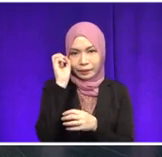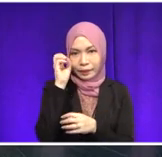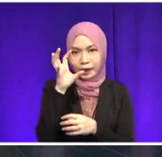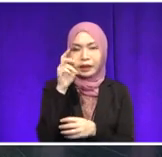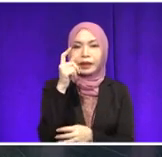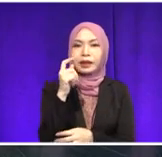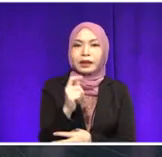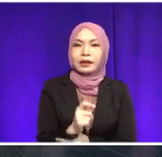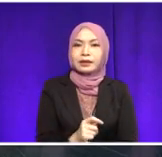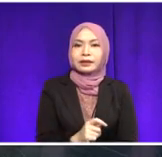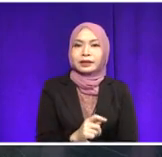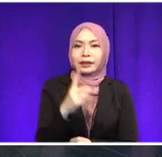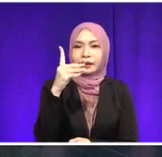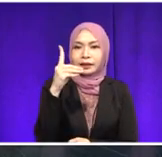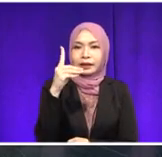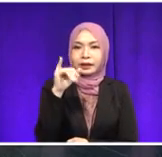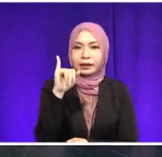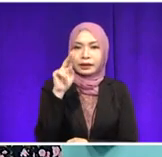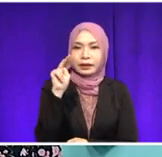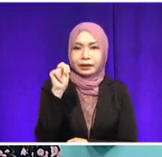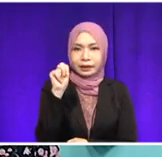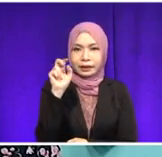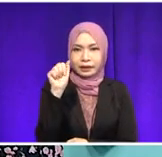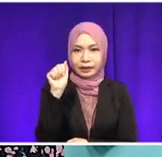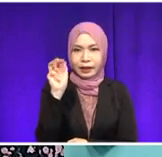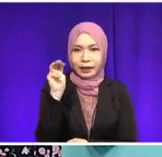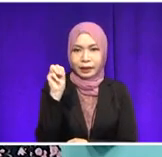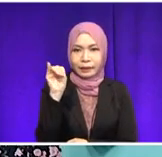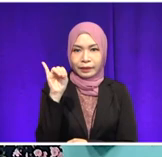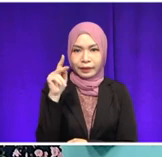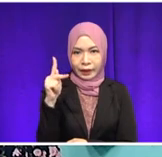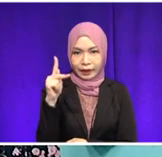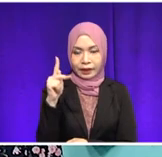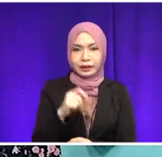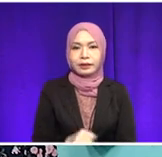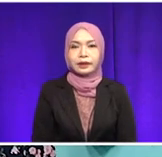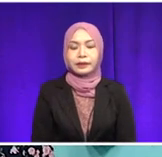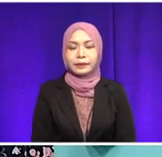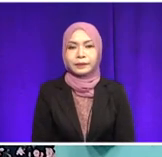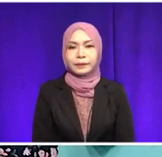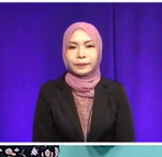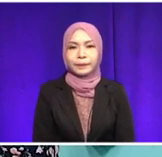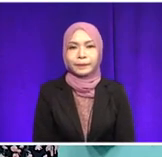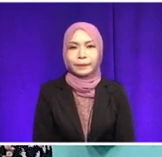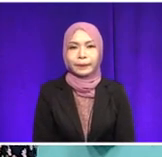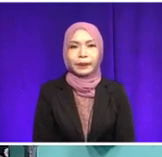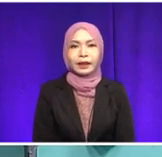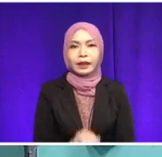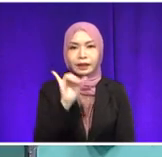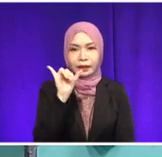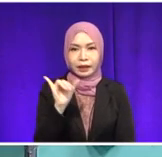itu Oke nanti kita akan bincang lebih lanjut tentang tuh yang keempat adalah